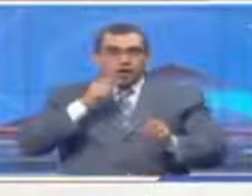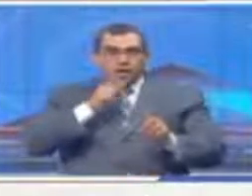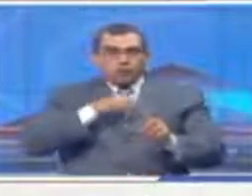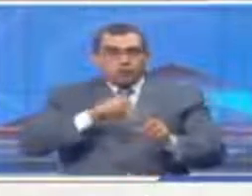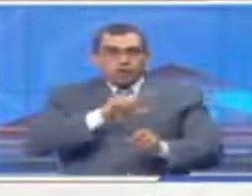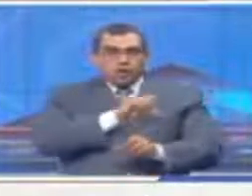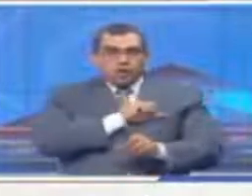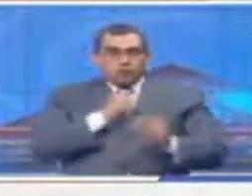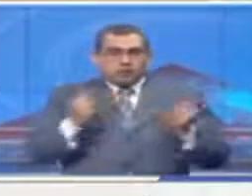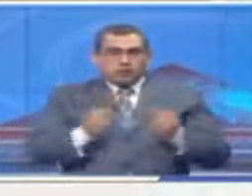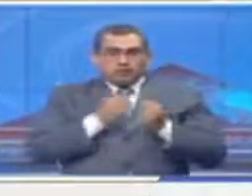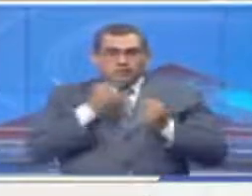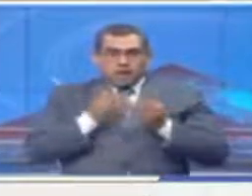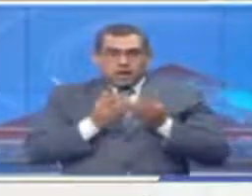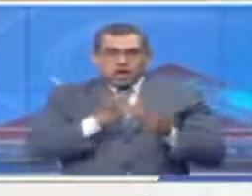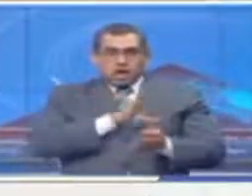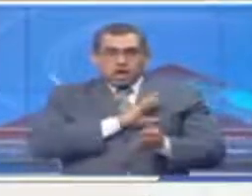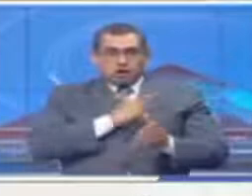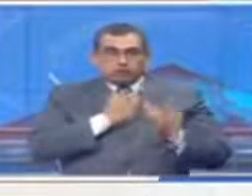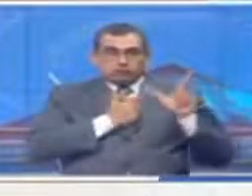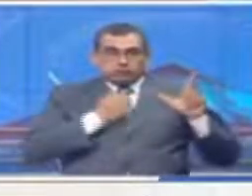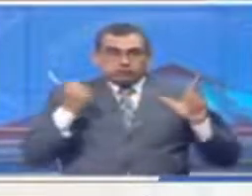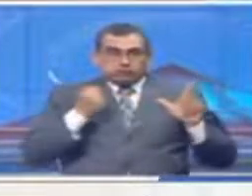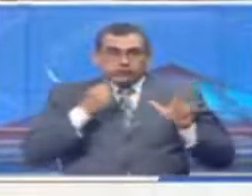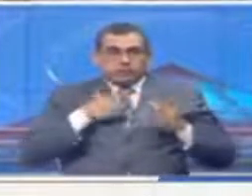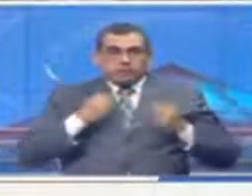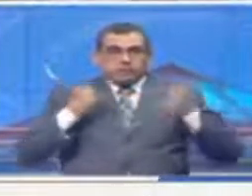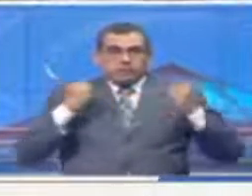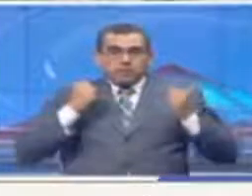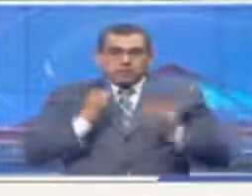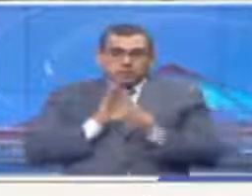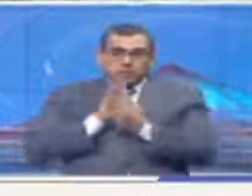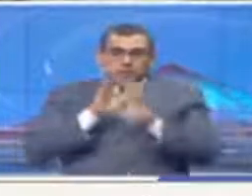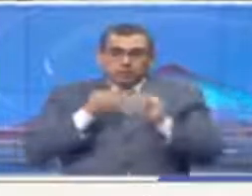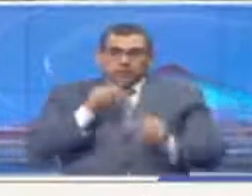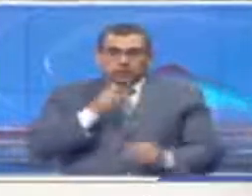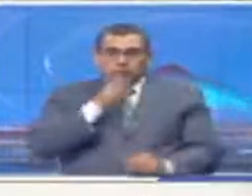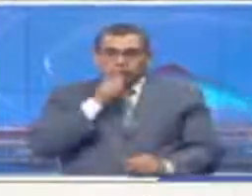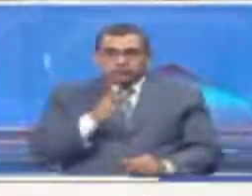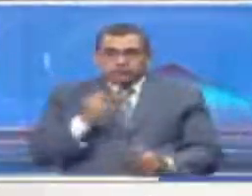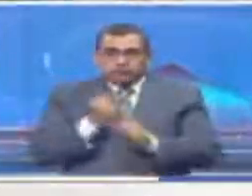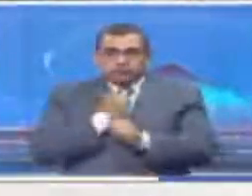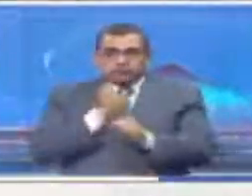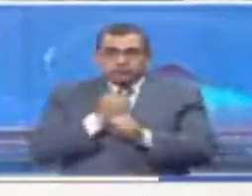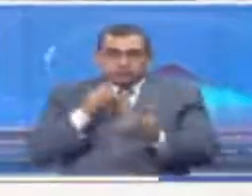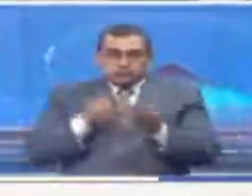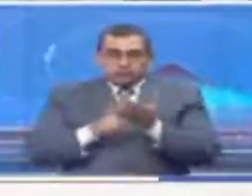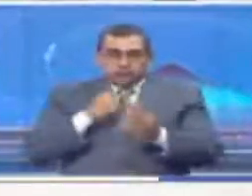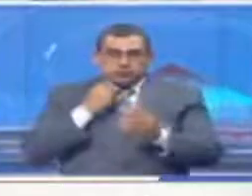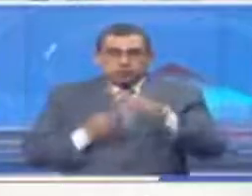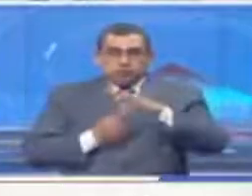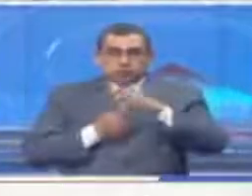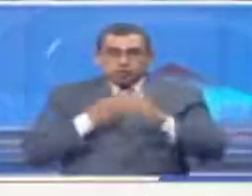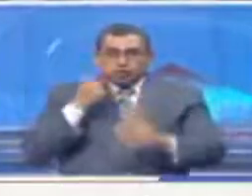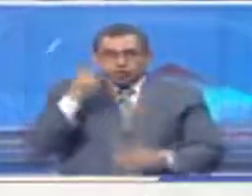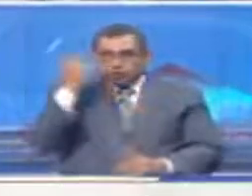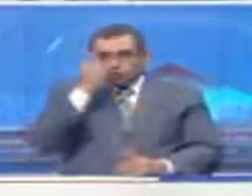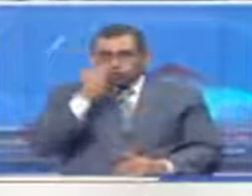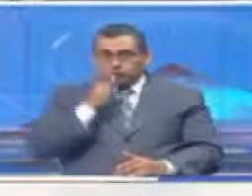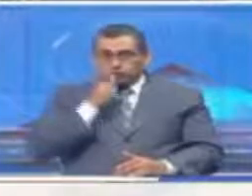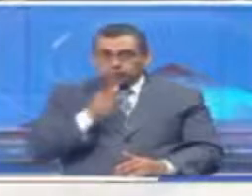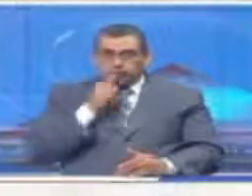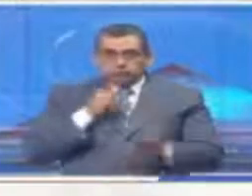قاسية بس بتطلع أبطال بتحمي بلدنا. وللتعريف بدور الأكاديمية في إعداد ضباط الشرطة على أسس